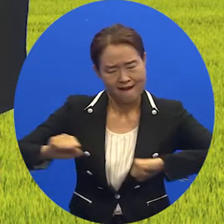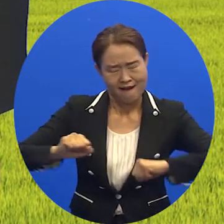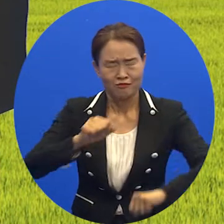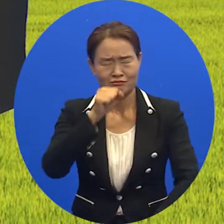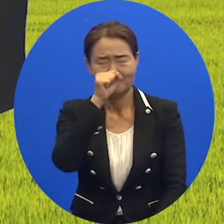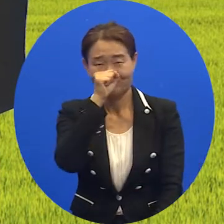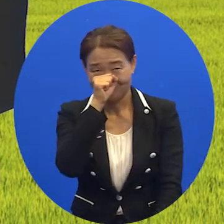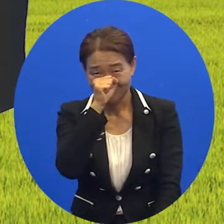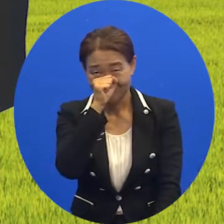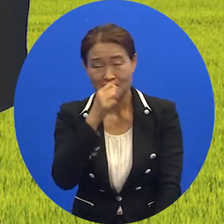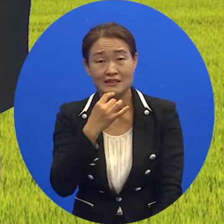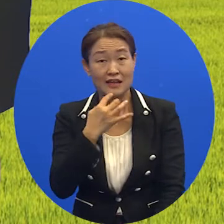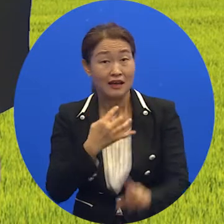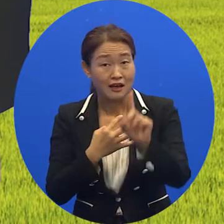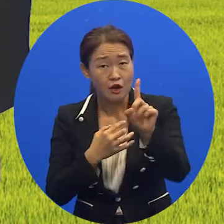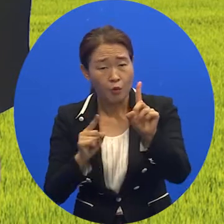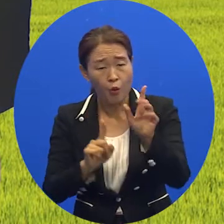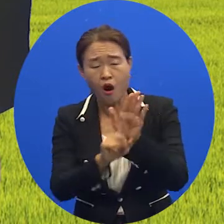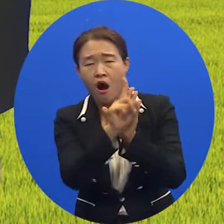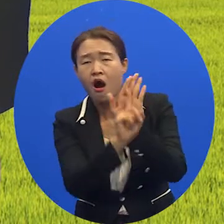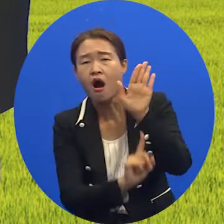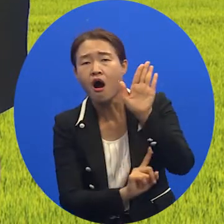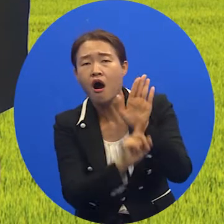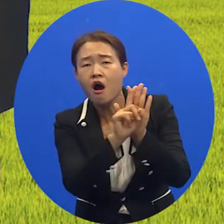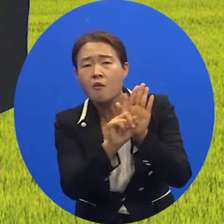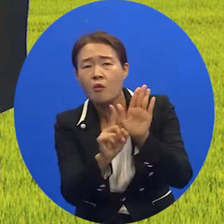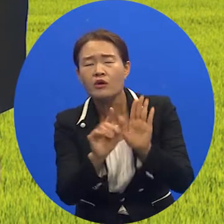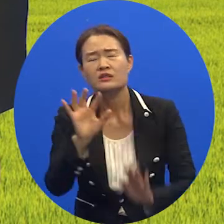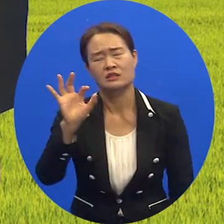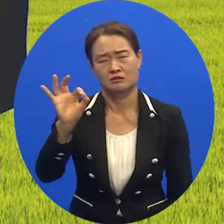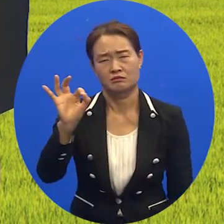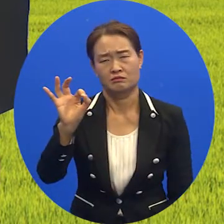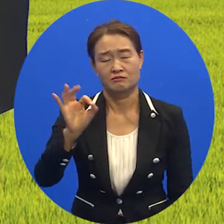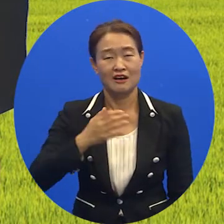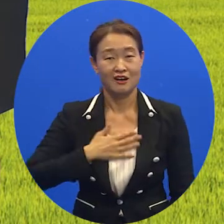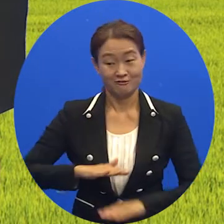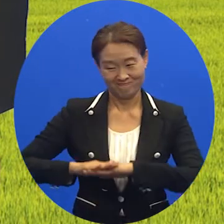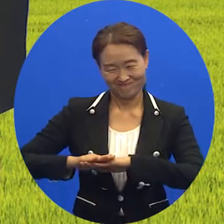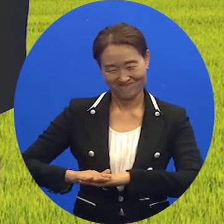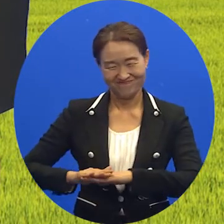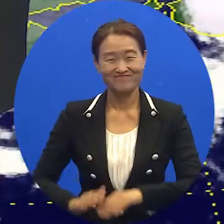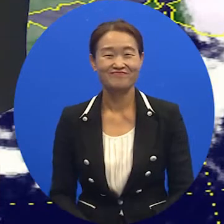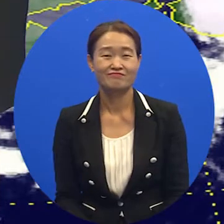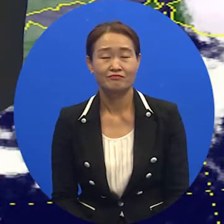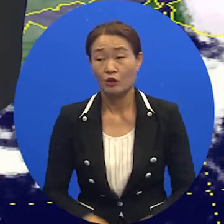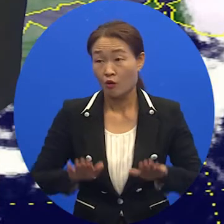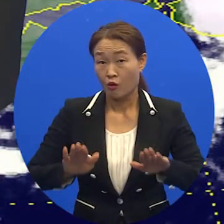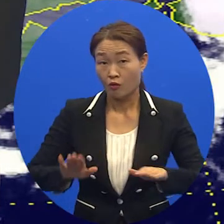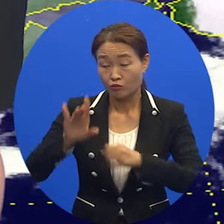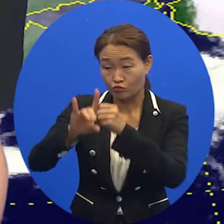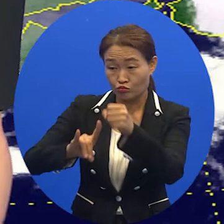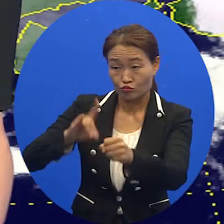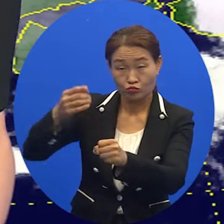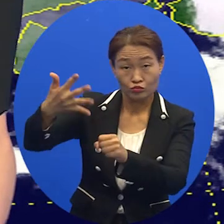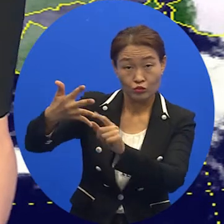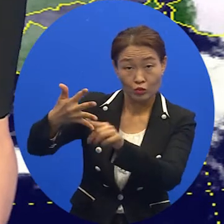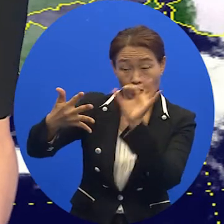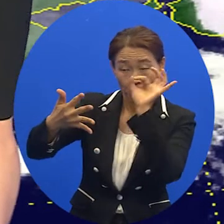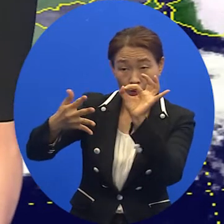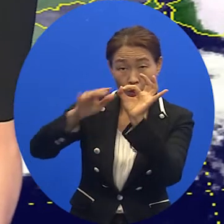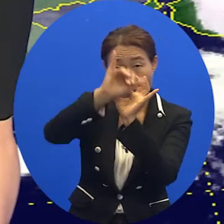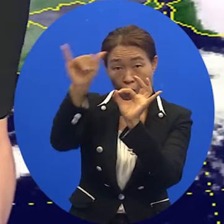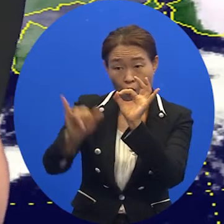활동하기 무난하겠습니다. 다만 10도 이상 벌어지는 일교차는 염두에 두셔야겠습니다. 현재 위성 영상